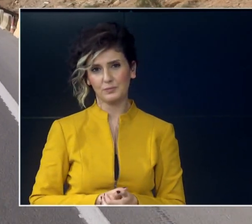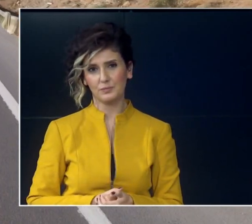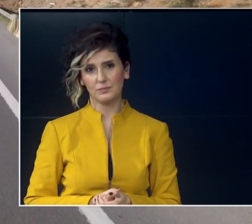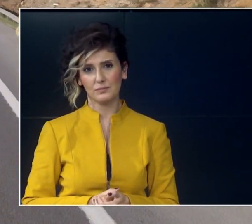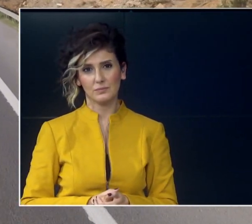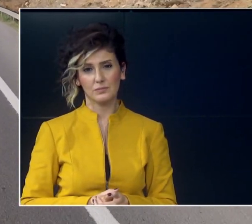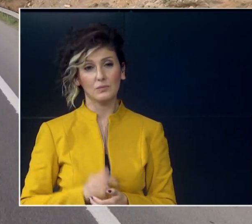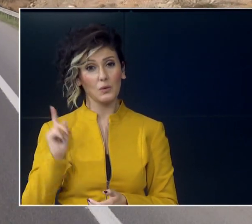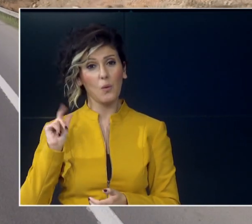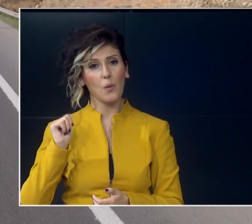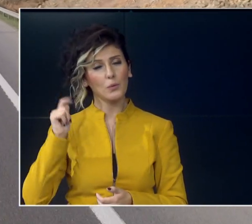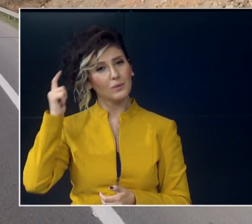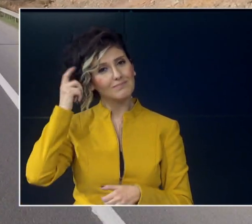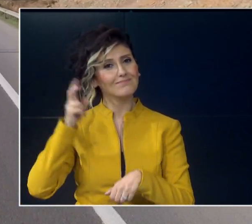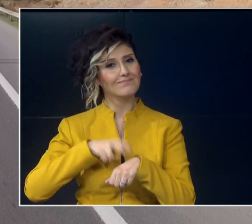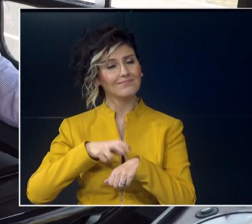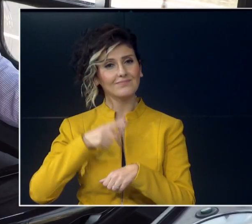O günleri yaşatıyor.